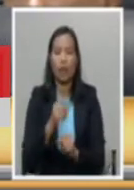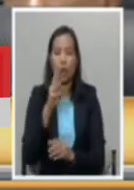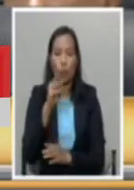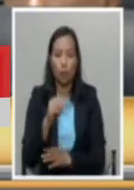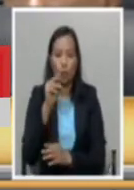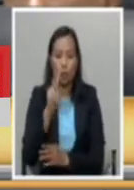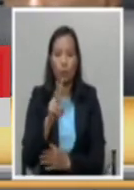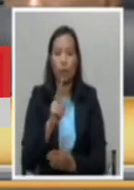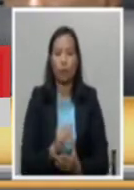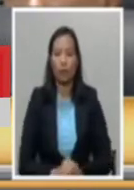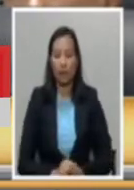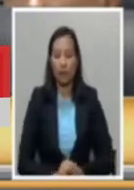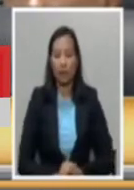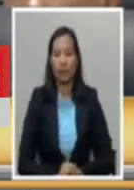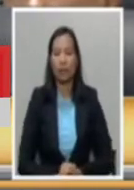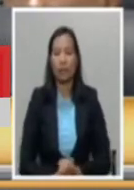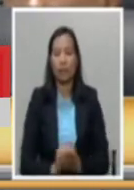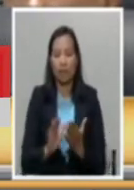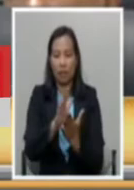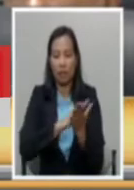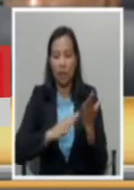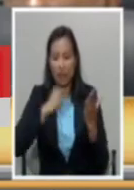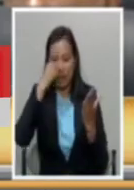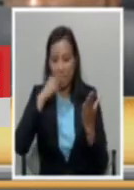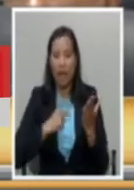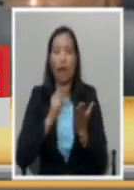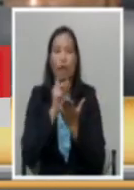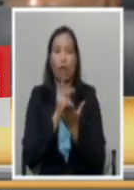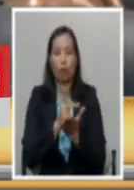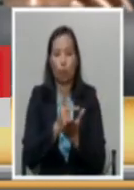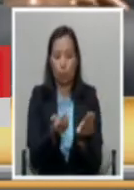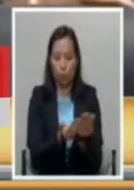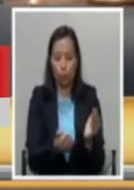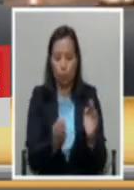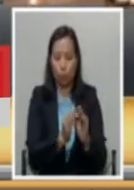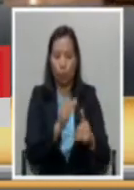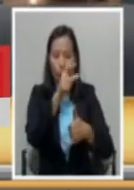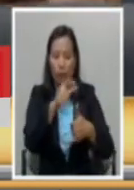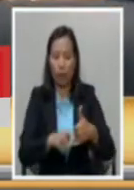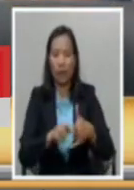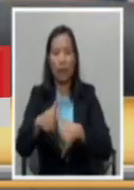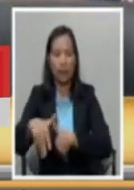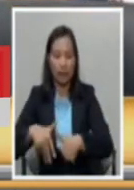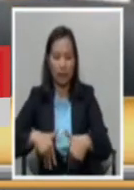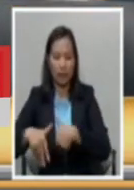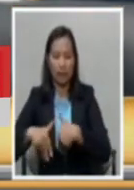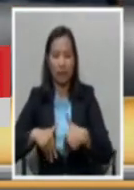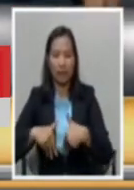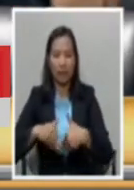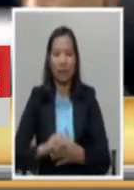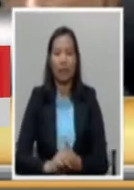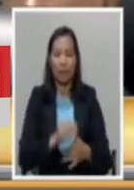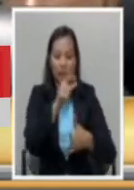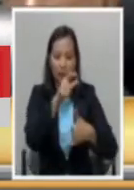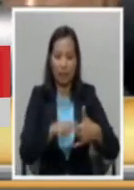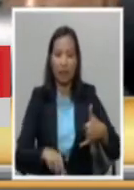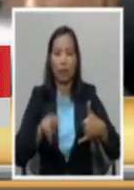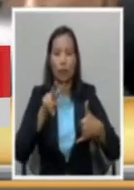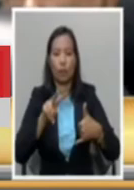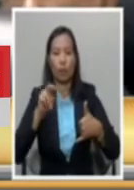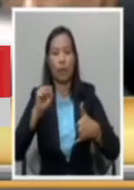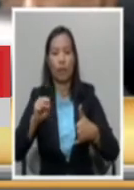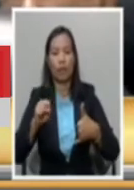ธานครับประเทศไทยมีหนี้ครัวเรือนต่อหัวต่อประชากรตกคนละ 200,000 บาทต่